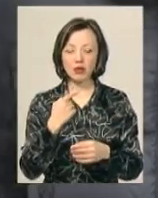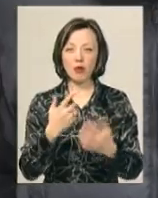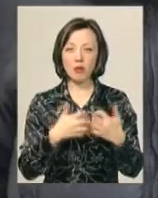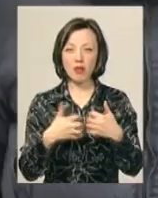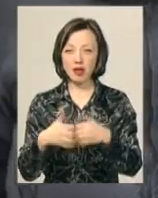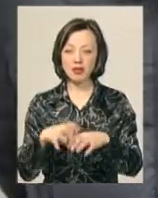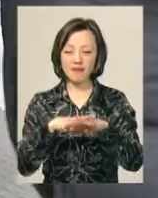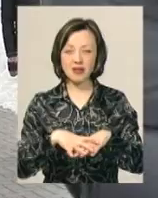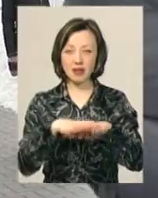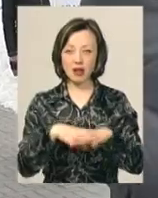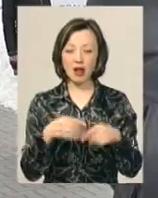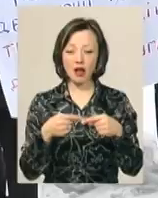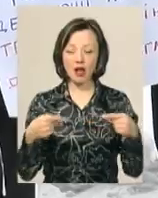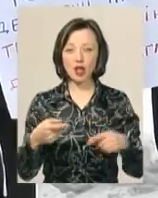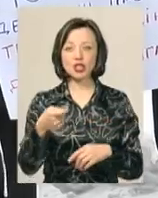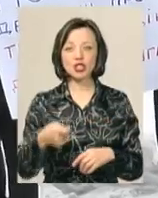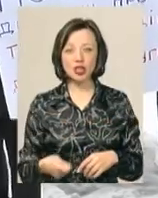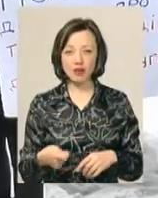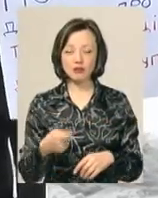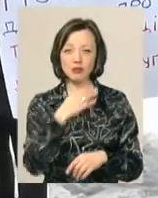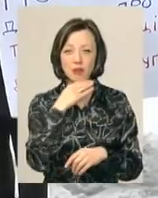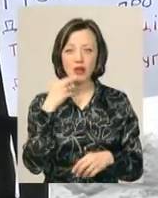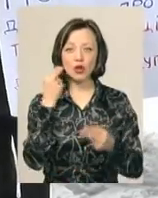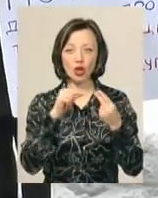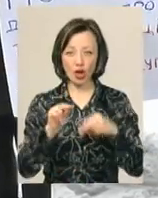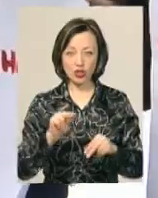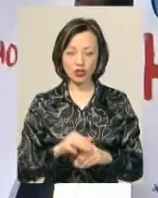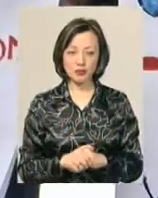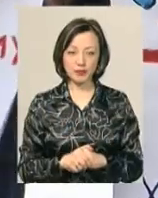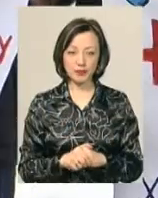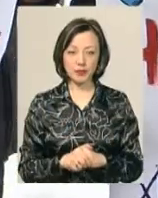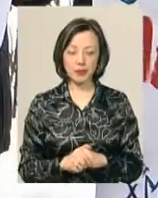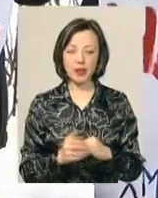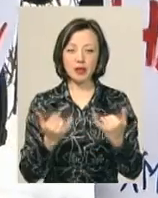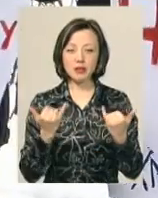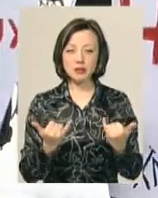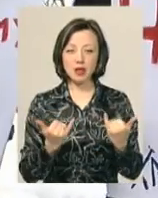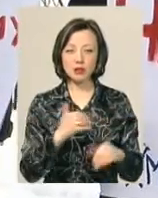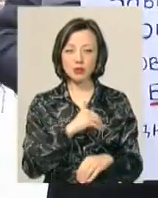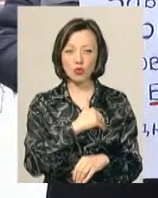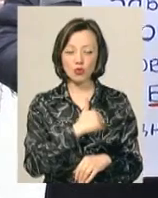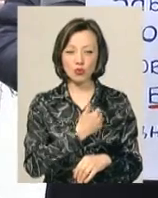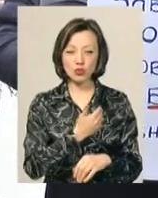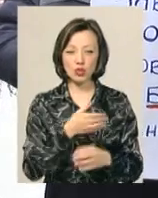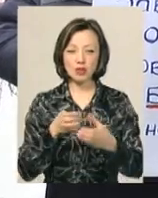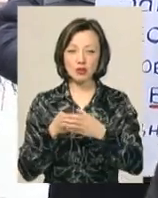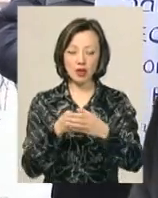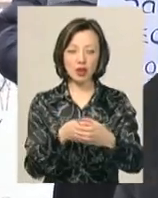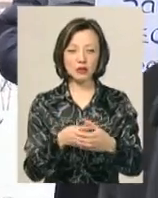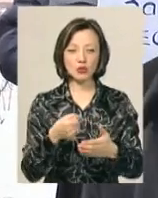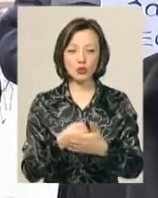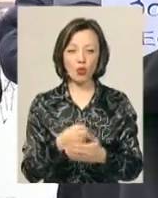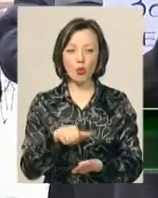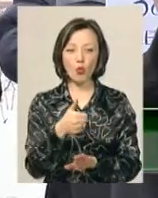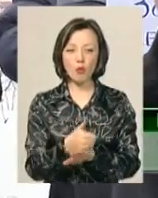обладнання, фільтра до них, які дешевші в рази і вони кращі. Зараз хочемо піти делегацію до губернатора,